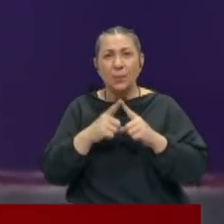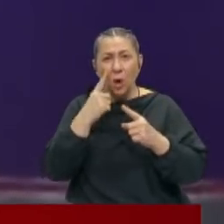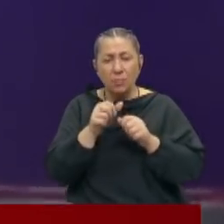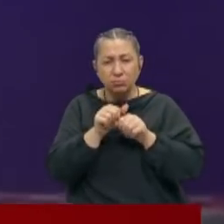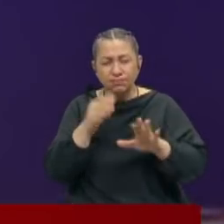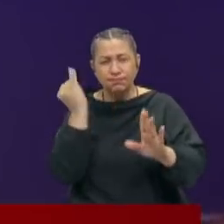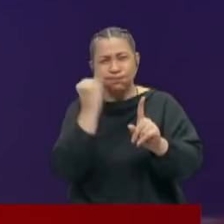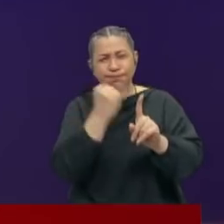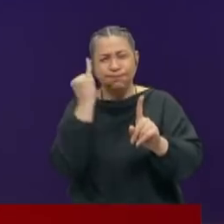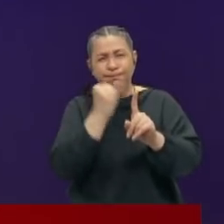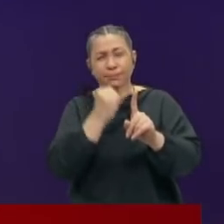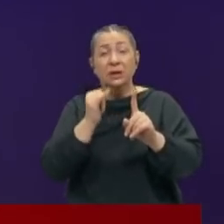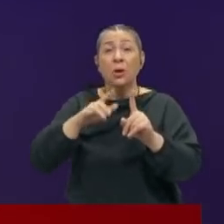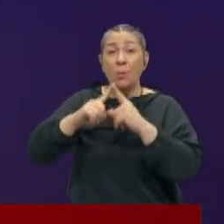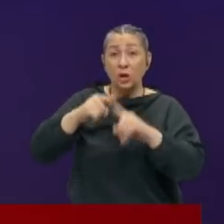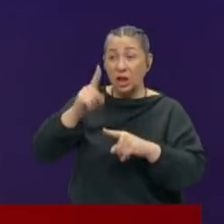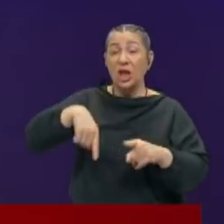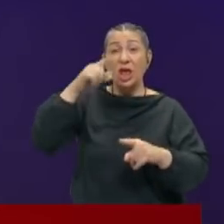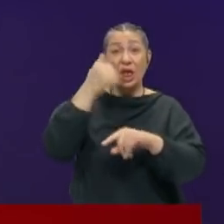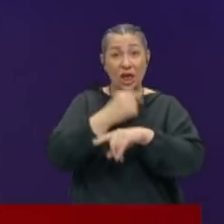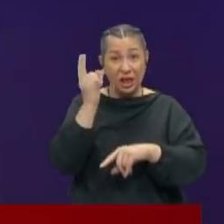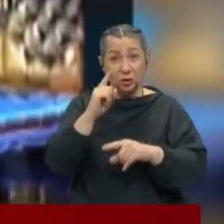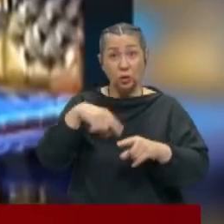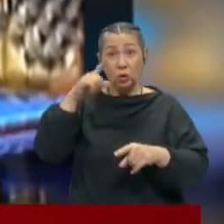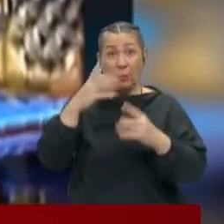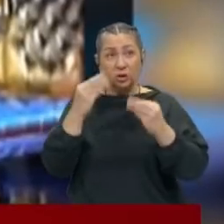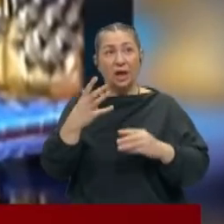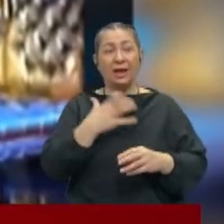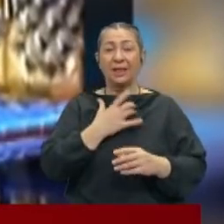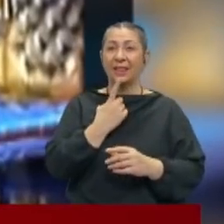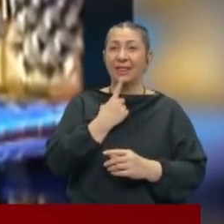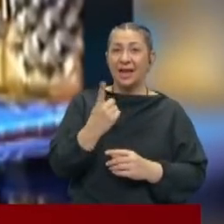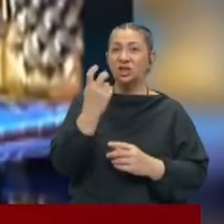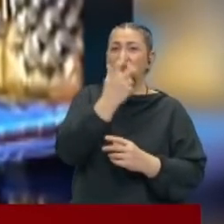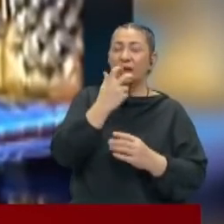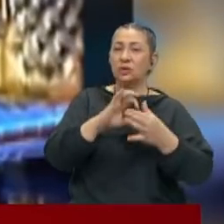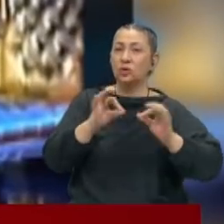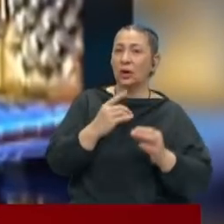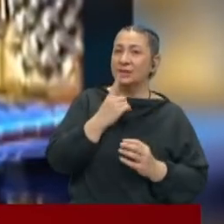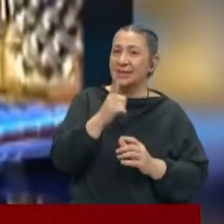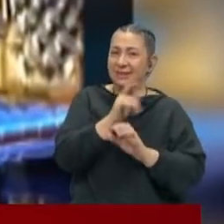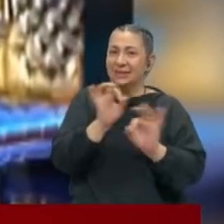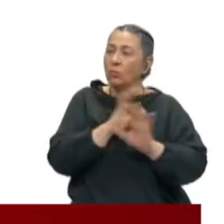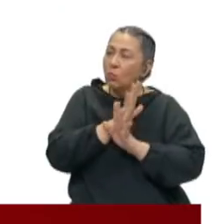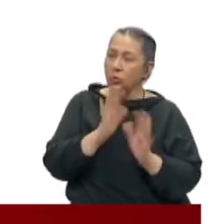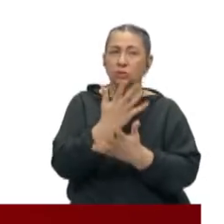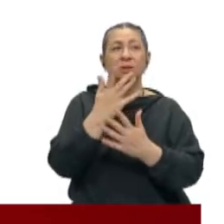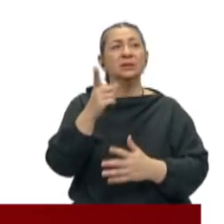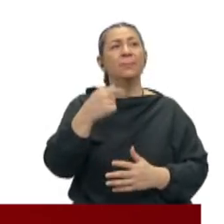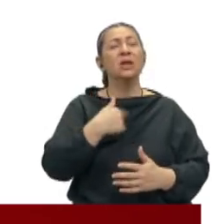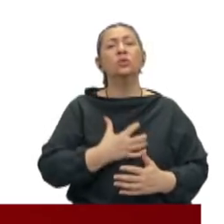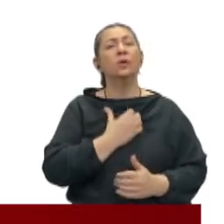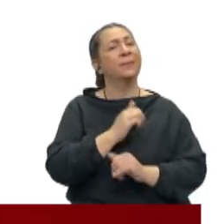başlayan linç, siyasetin ve iktidarın da gündemi olunca yine kendi diliyle, şarkı sözüyle sessizliğini bozdu Aksu. Sen